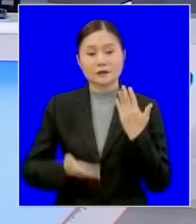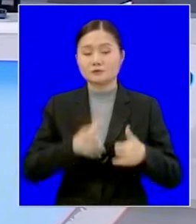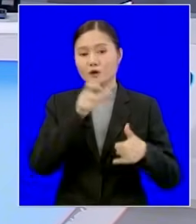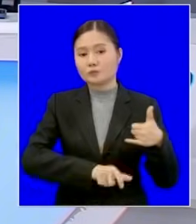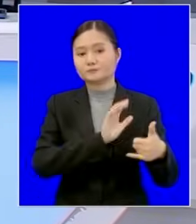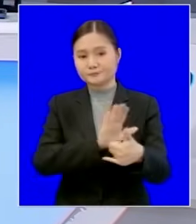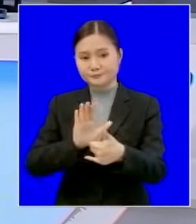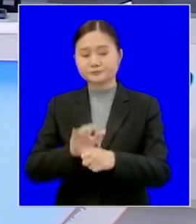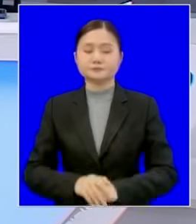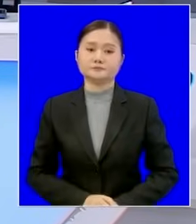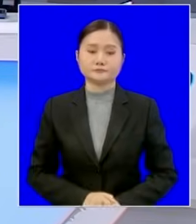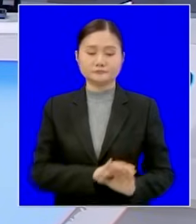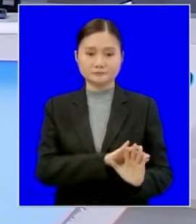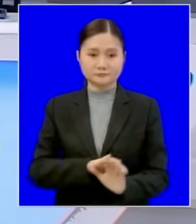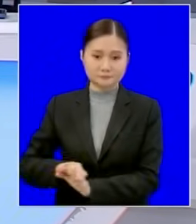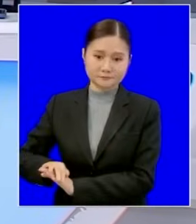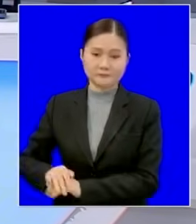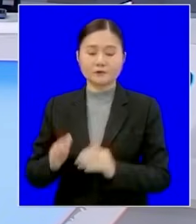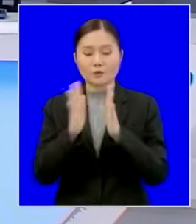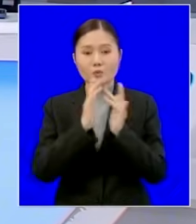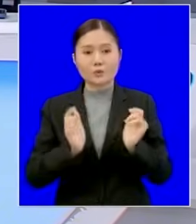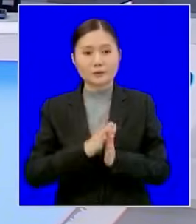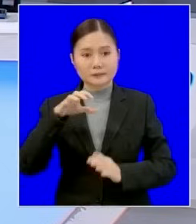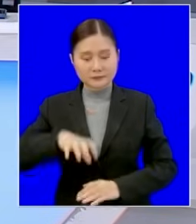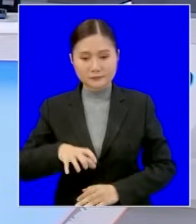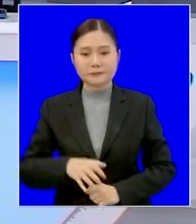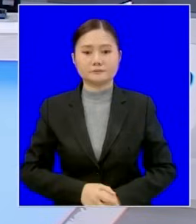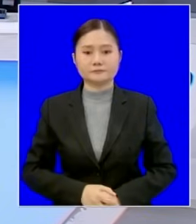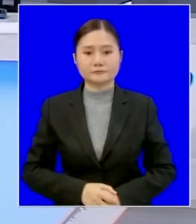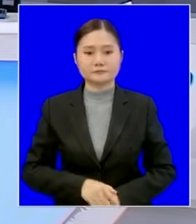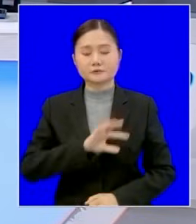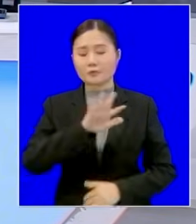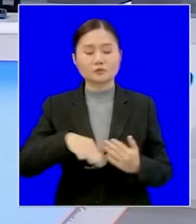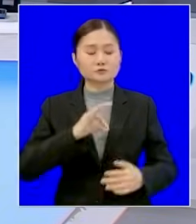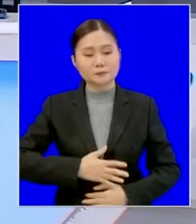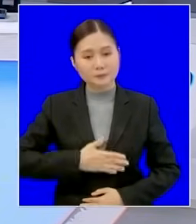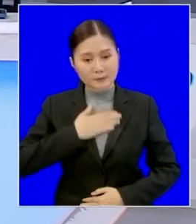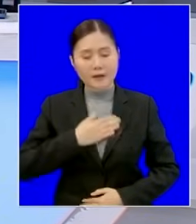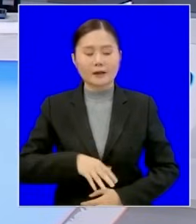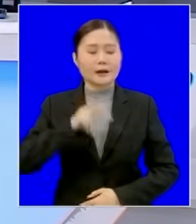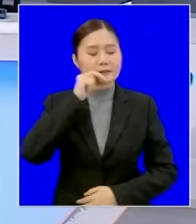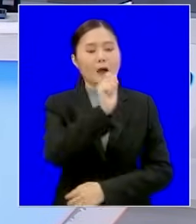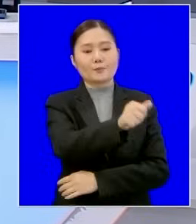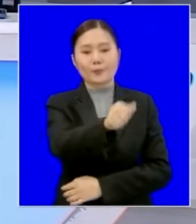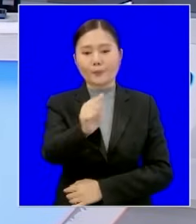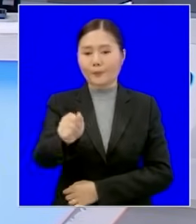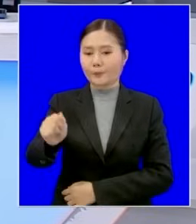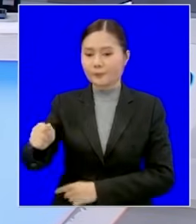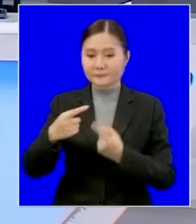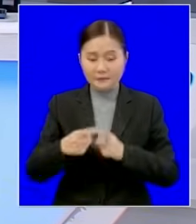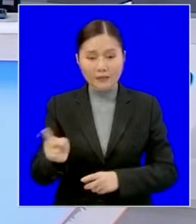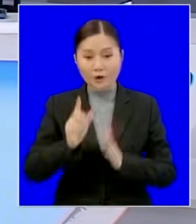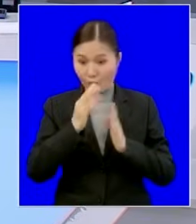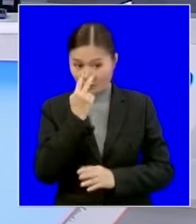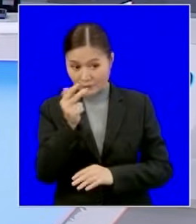คนจริงๆ ค่ะคุณผู้ชมคะส่วนวัดนี้ได้ทุกคนค่ะได้ความชุ่มฉ่ำจากการประพรมน้ำมนต์ของหลวงปู่นะคะแต่ว่าค